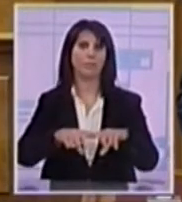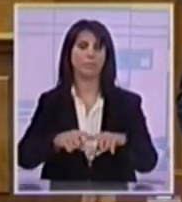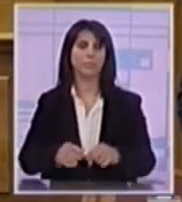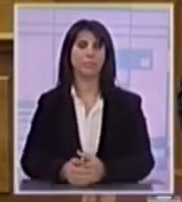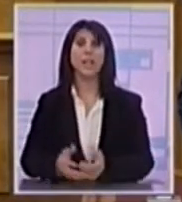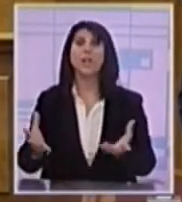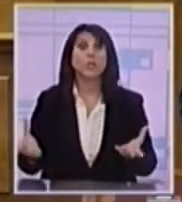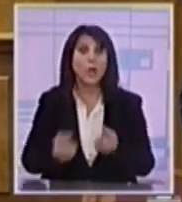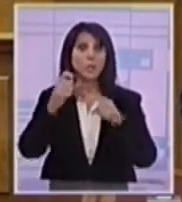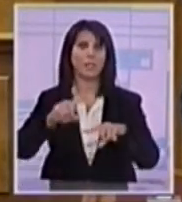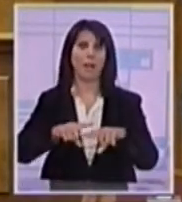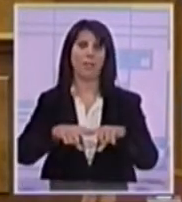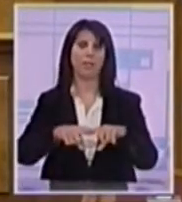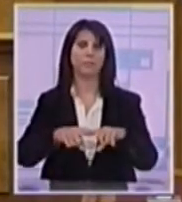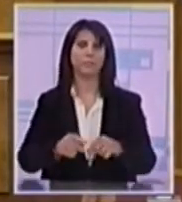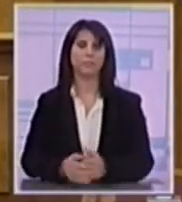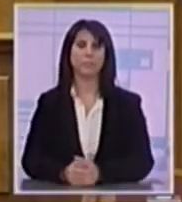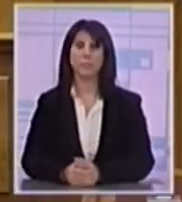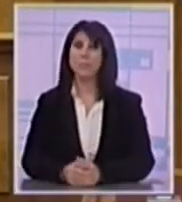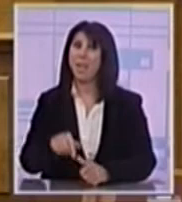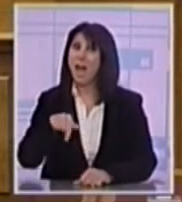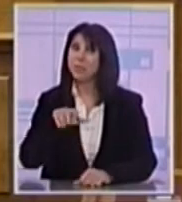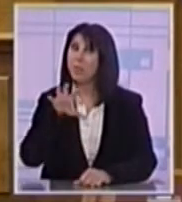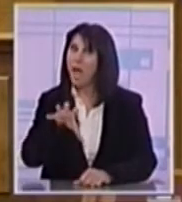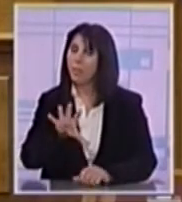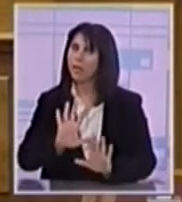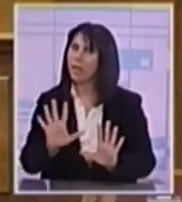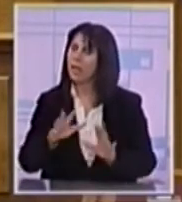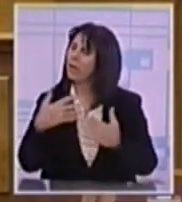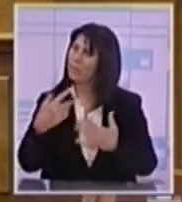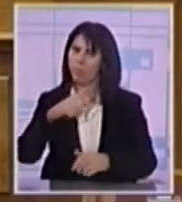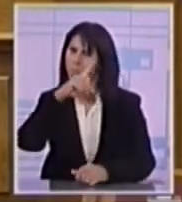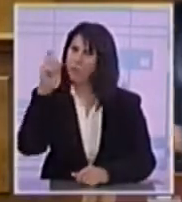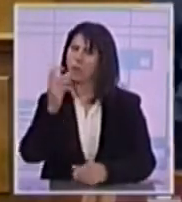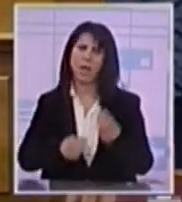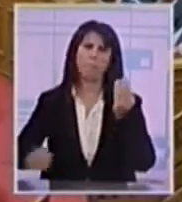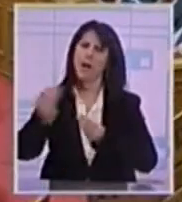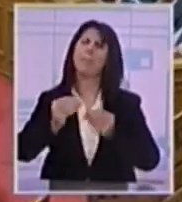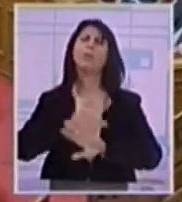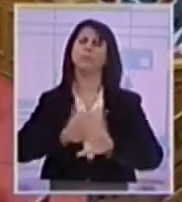Σώστε την Ελλάδα. Η καιρή που μενετεί. Τίποτα περισσότερο.